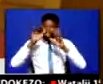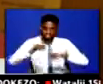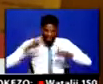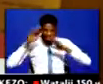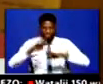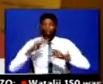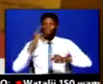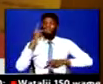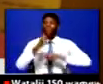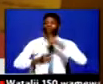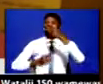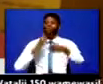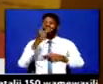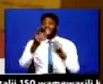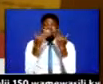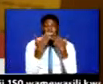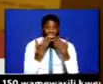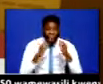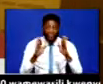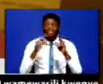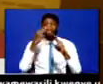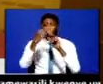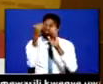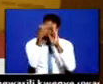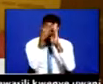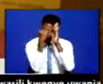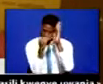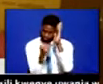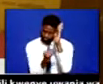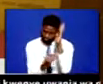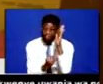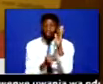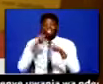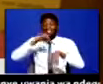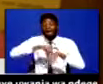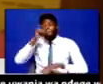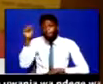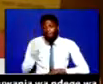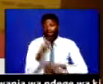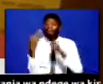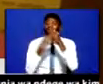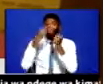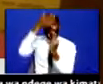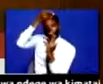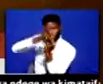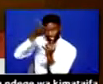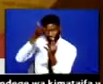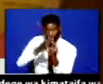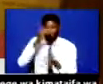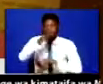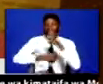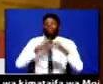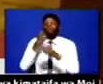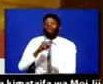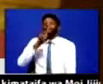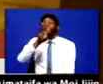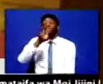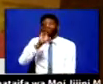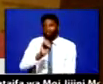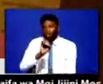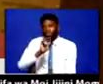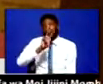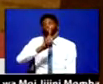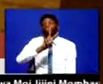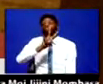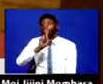huo na kuchapisha matokeo kufikia katikati ya mwezi Agosti mwaka 2021. Zoezi la kuchunguza maombi ya